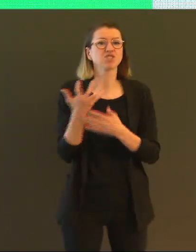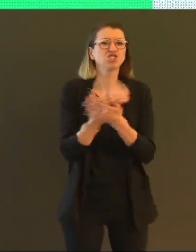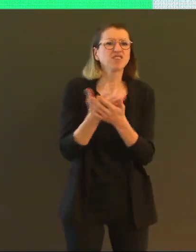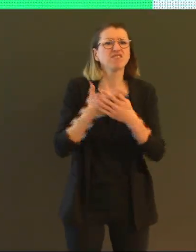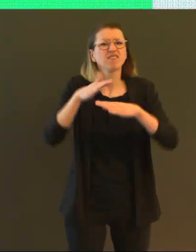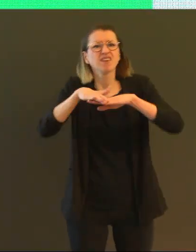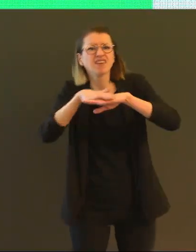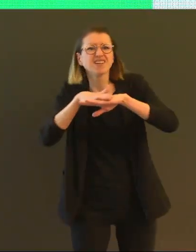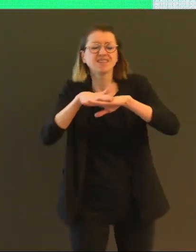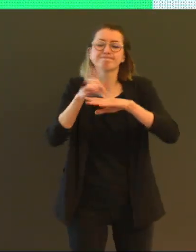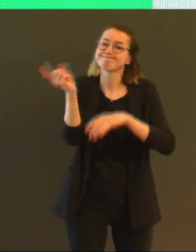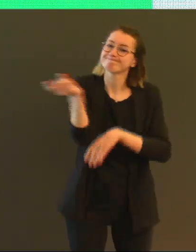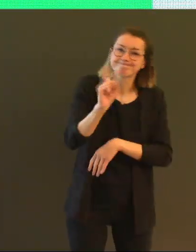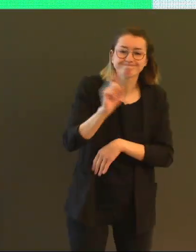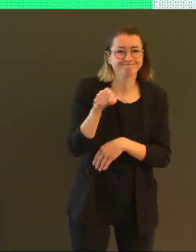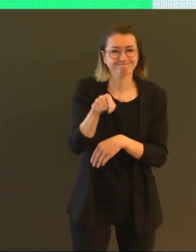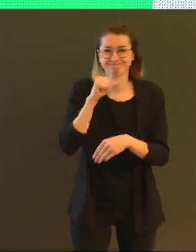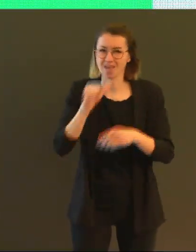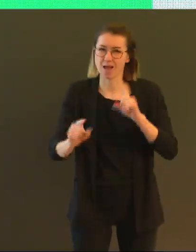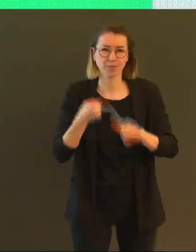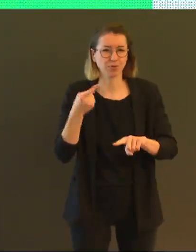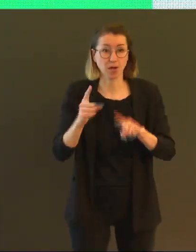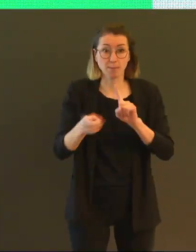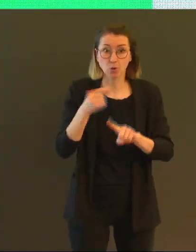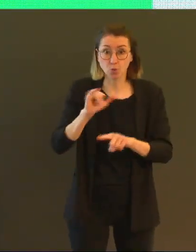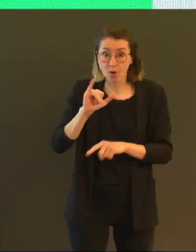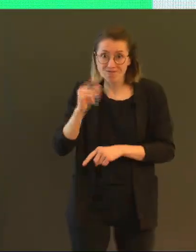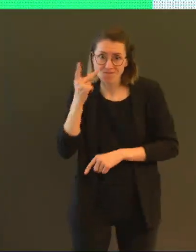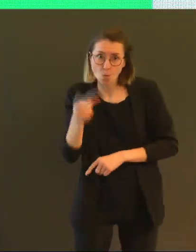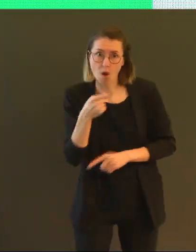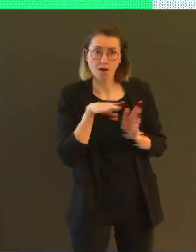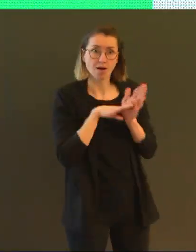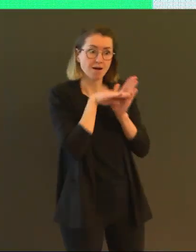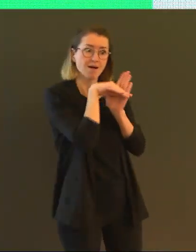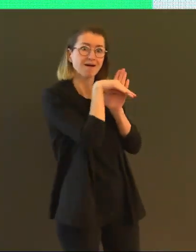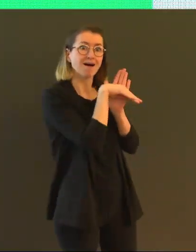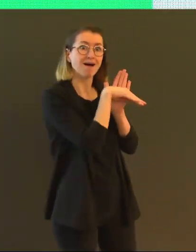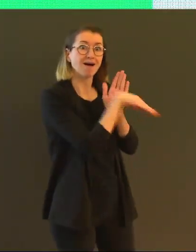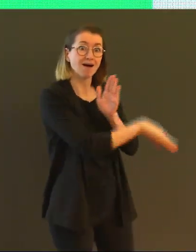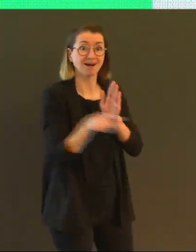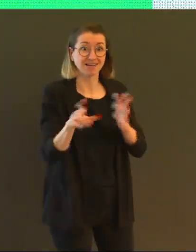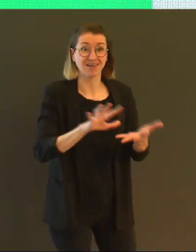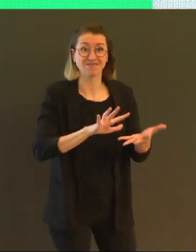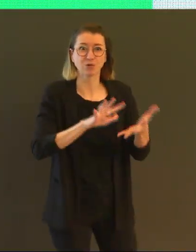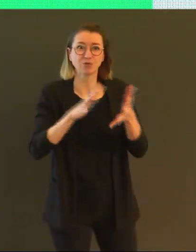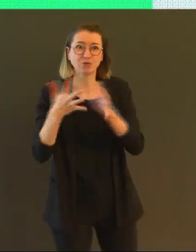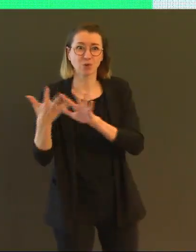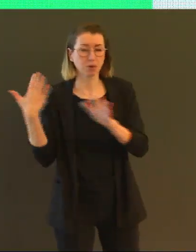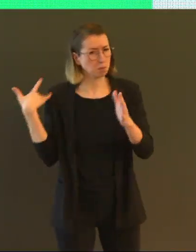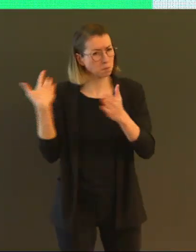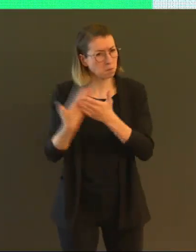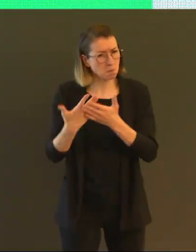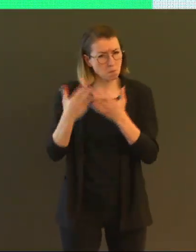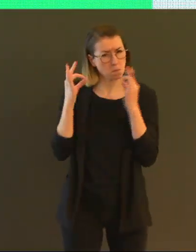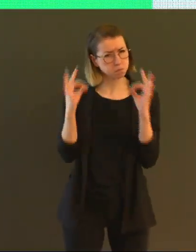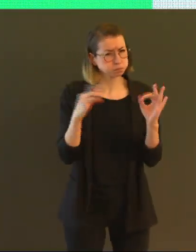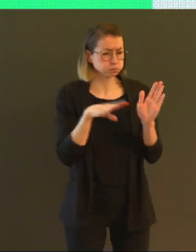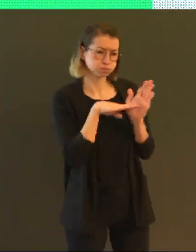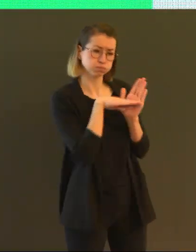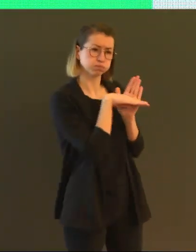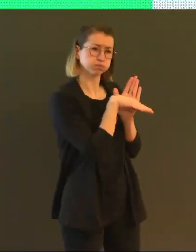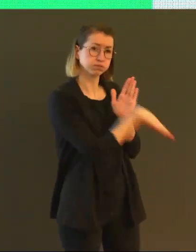cette tendance est systématiquement à la baisse, en l'occurrence dans les chiffres qu'on vous a présentés aujourd'hui, de l'ordre de 8%